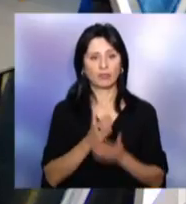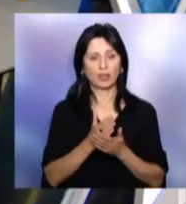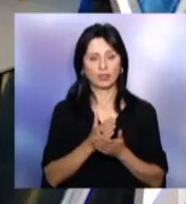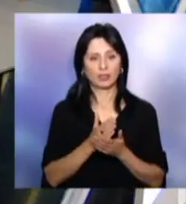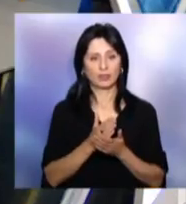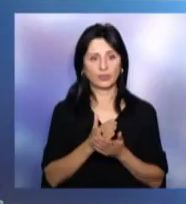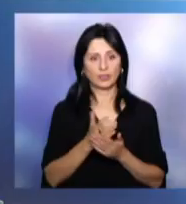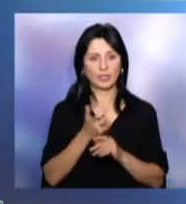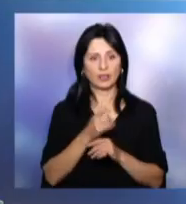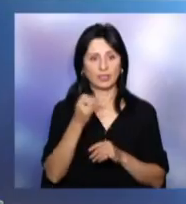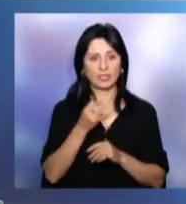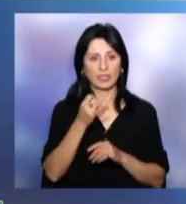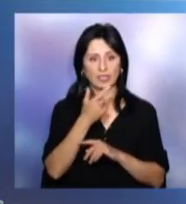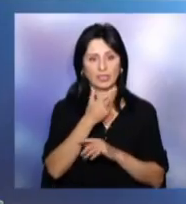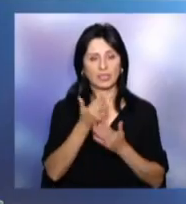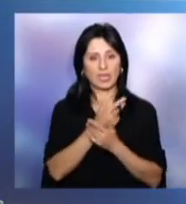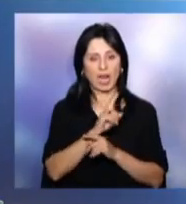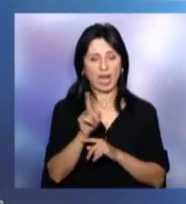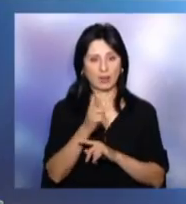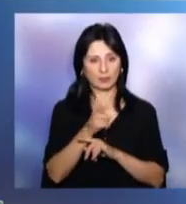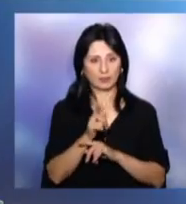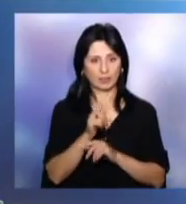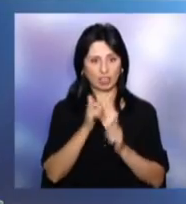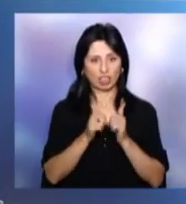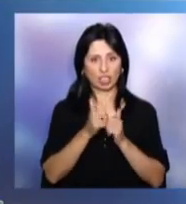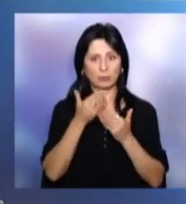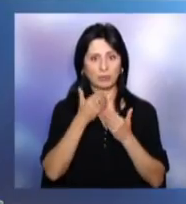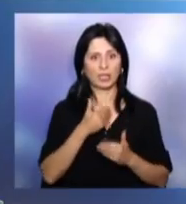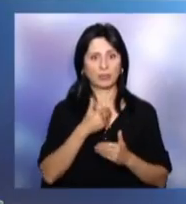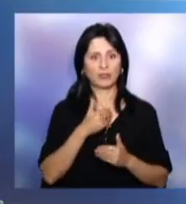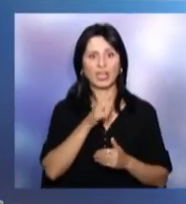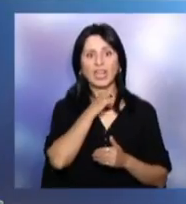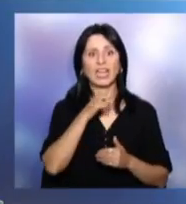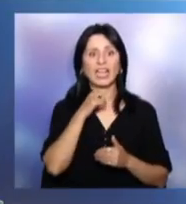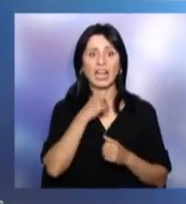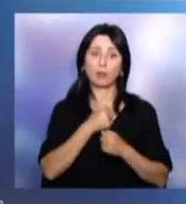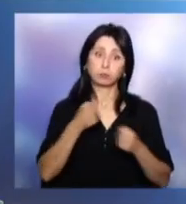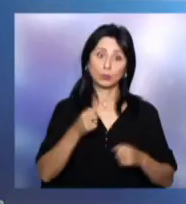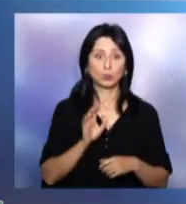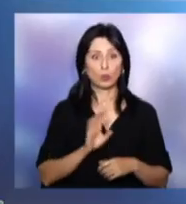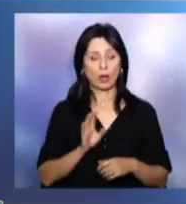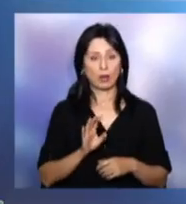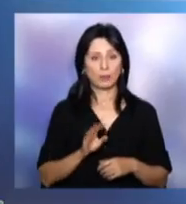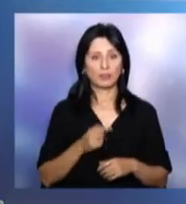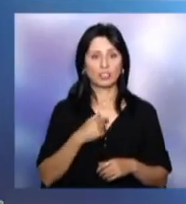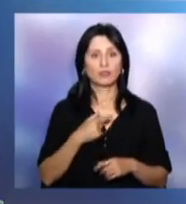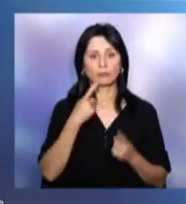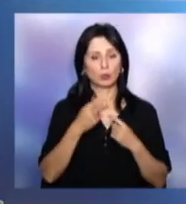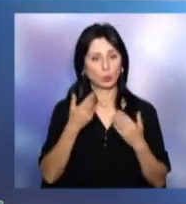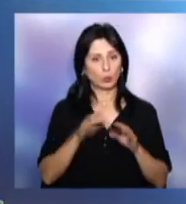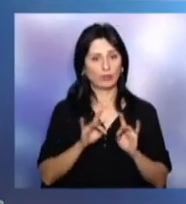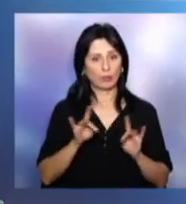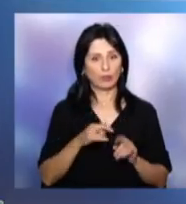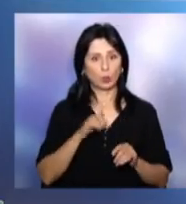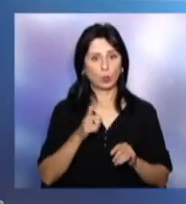ერთი ძალიან საინტერესო სიახლის ბლოკი. ძალიან ხშირად მეკითხებიან, ხილი გვასუქებს თუ არა. ჩვენ ამაზე გვისაუბრია